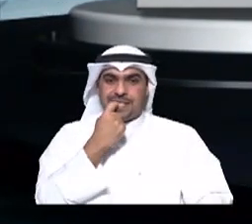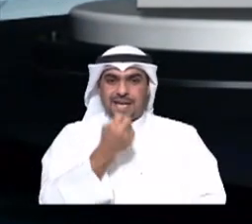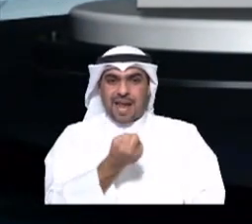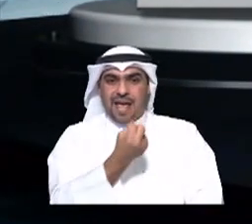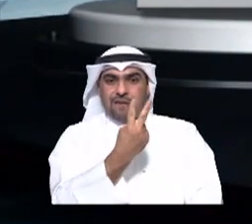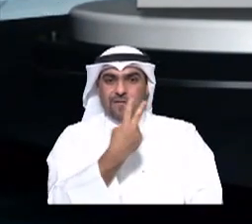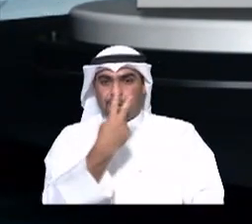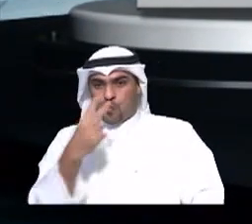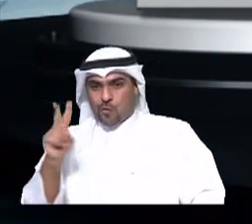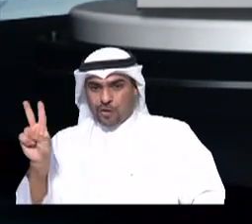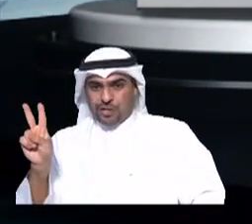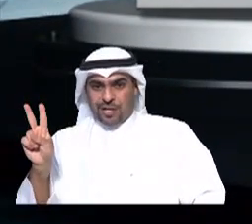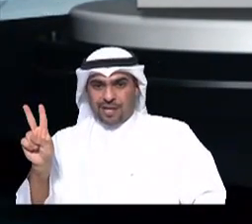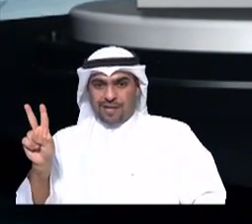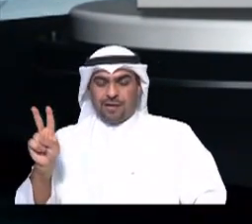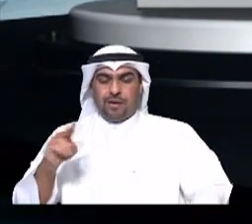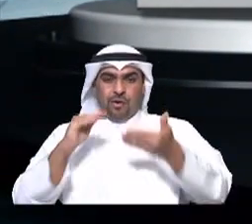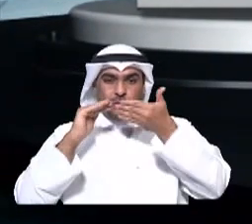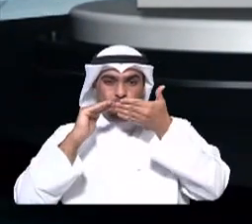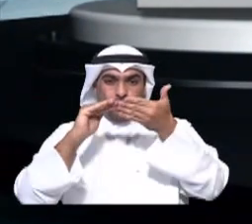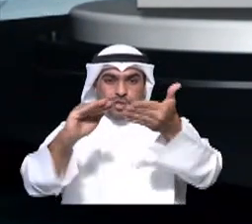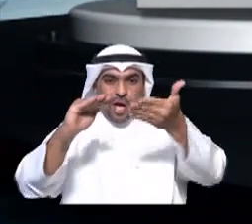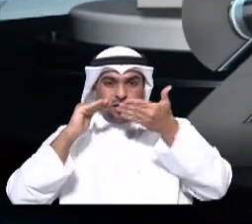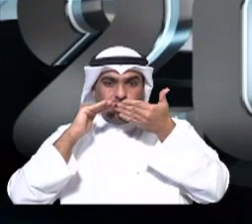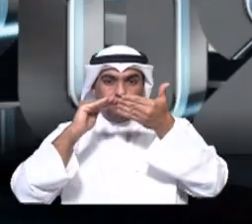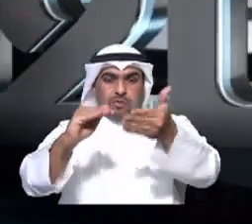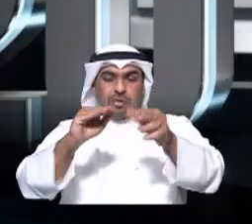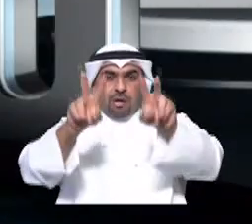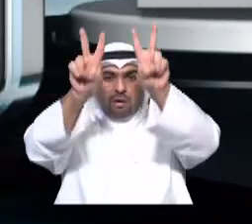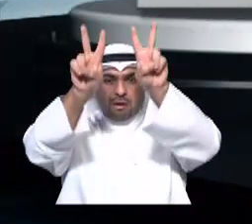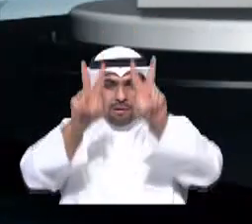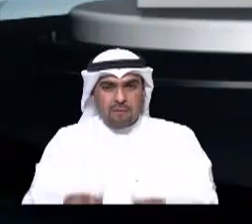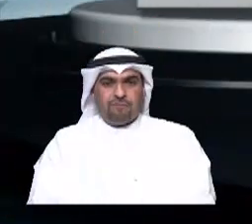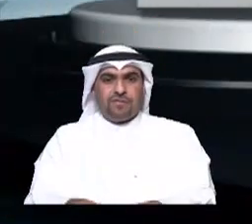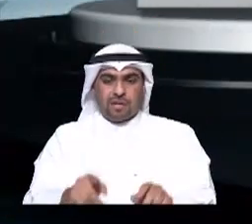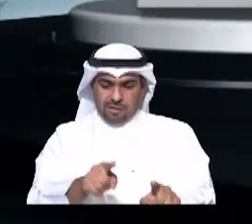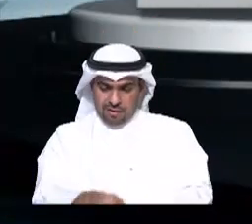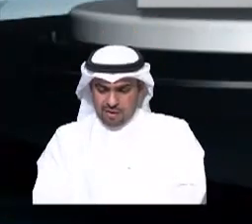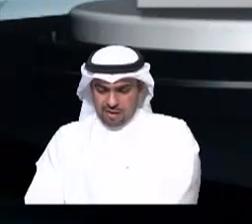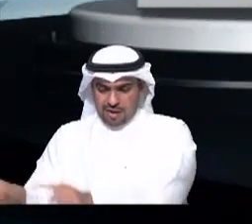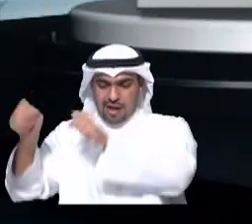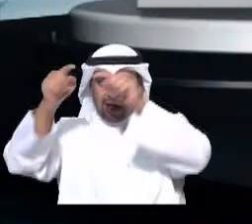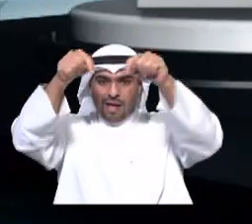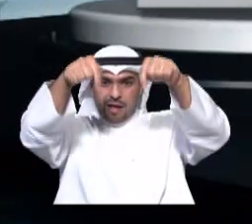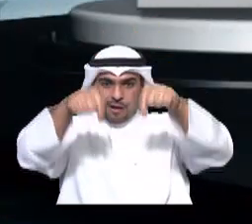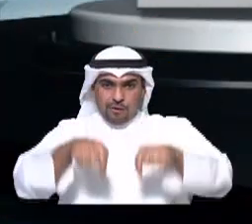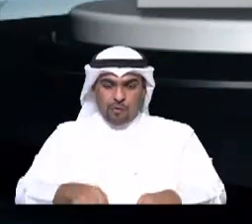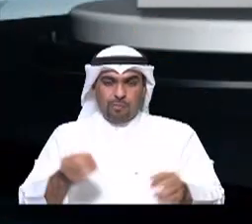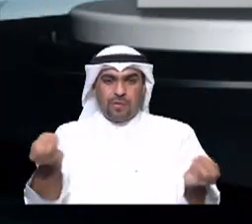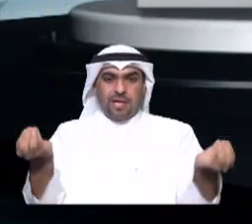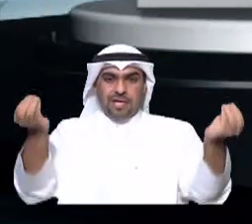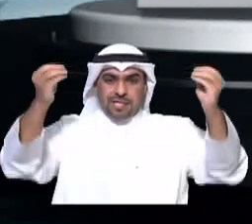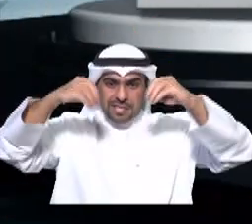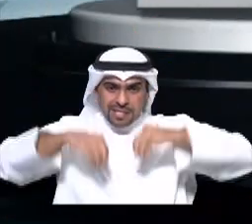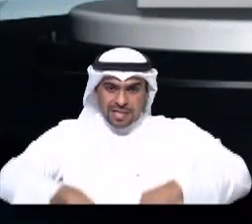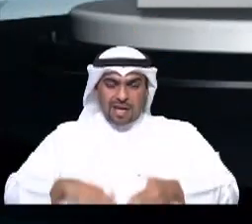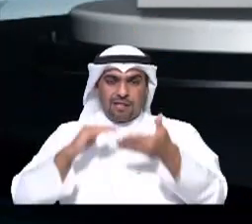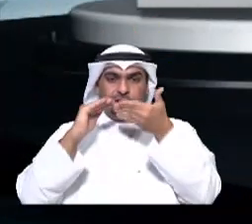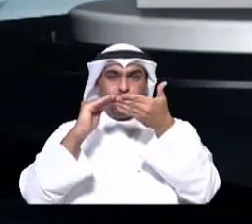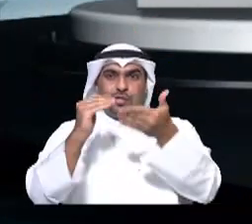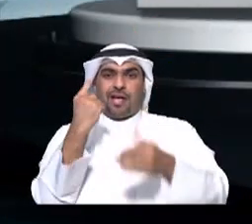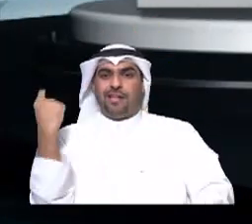2020، أضفت المساعدات الإنسانية الكويتية بعدا ملموسا وأكثر إيجابية على العمل الإنساني